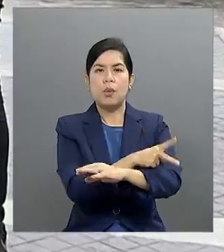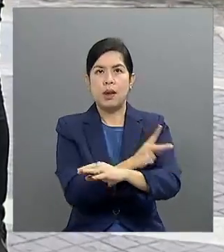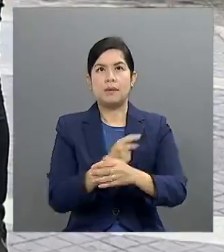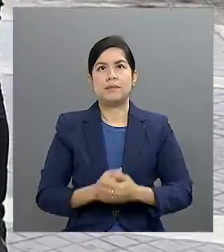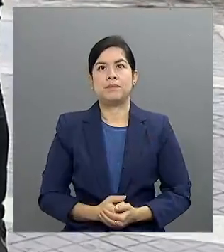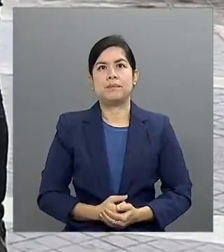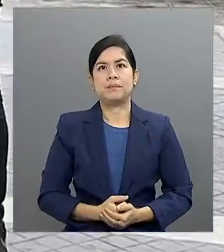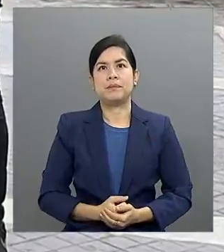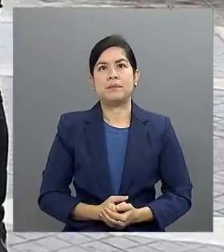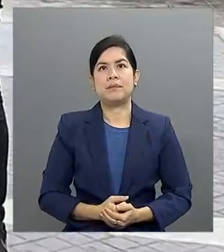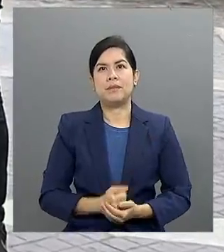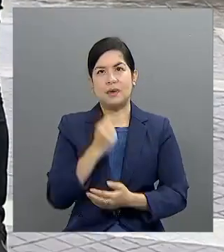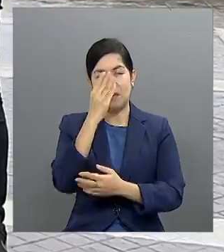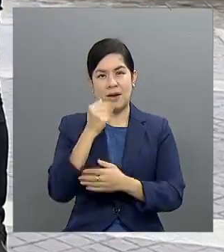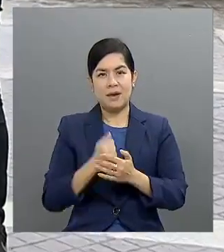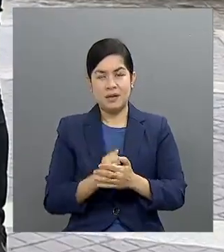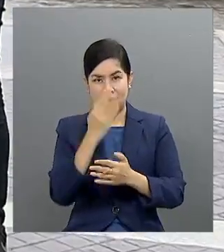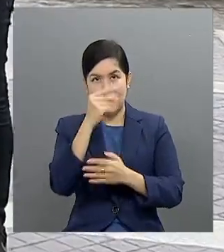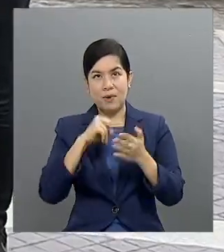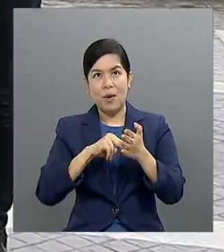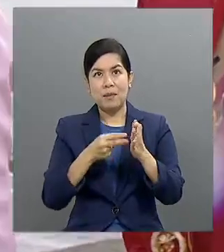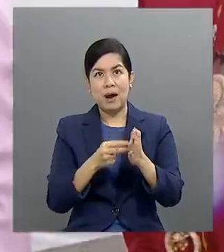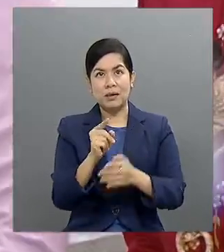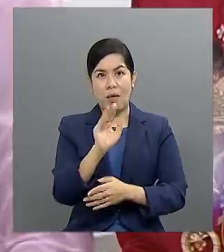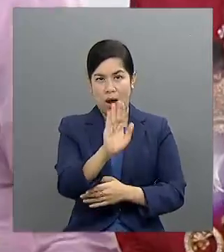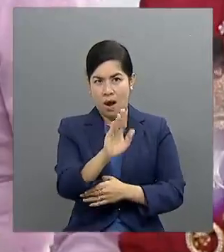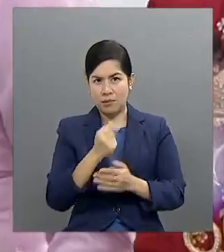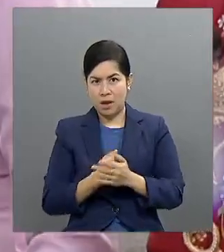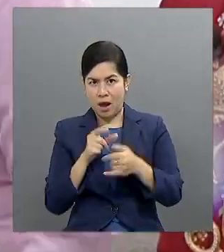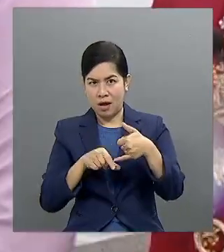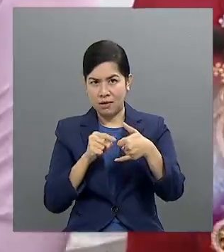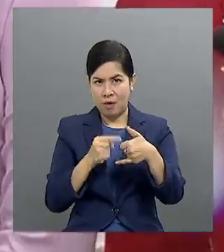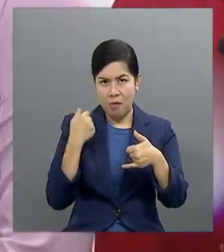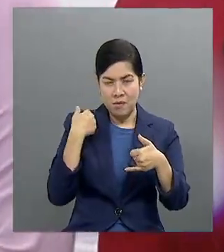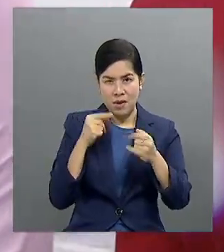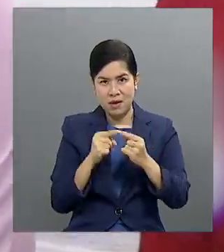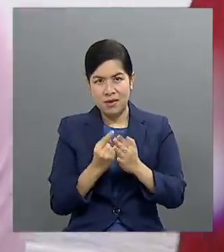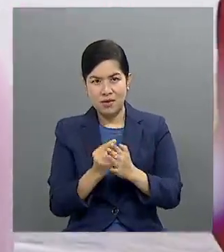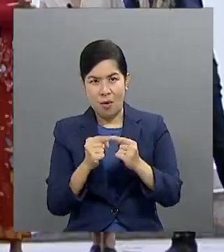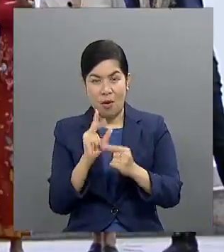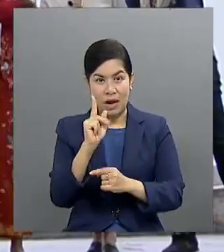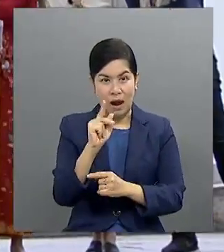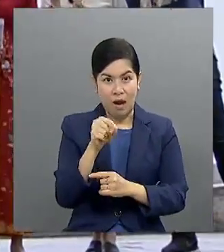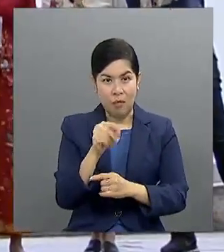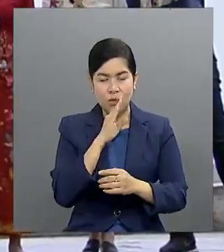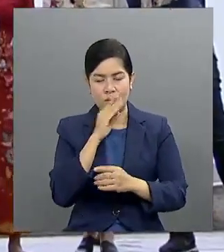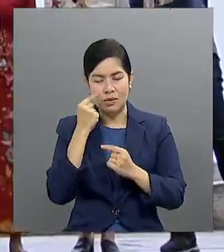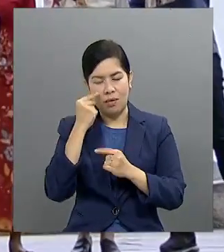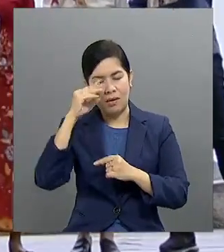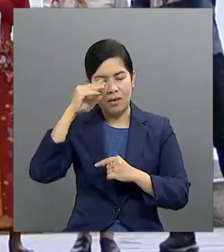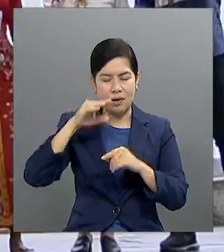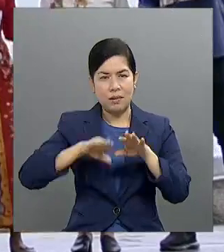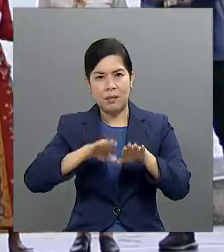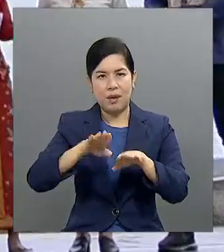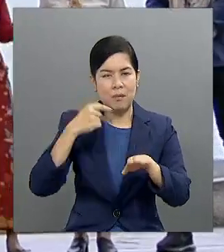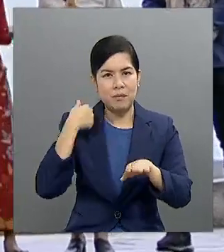ยวจะมีข่าวเกิดขึ้นนะครับพบหญิงสาวเดินหลับตาอยู่กลางเมืองภูเก็ตอย่างเง ี้ยเดี๋ยวพี่ยูเนี่ยอ่านข่าว ทำไม ช่วงร้องทุกข์เราคนภูเก็ต